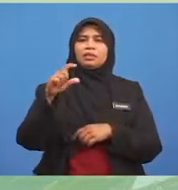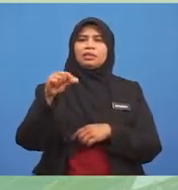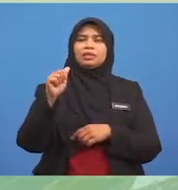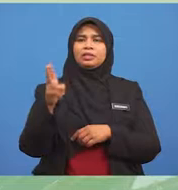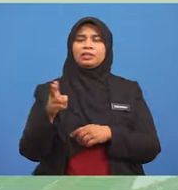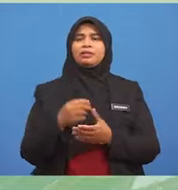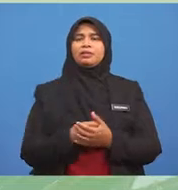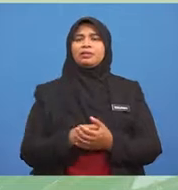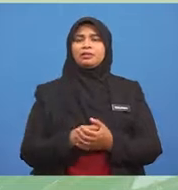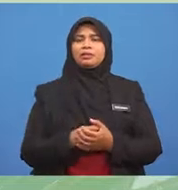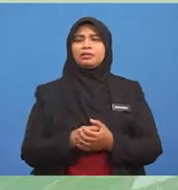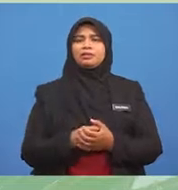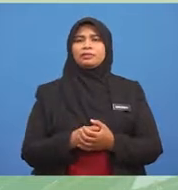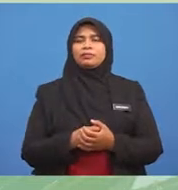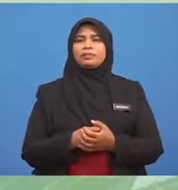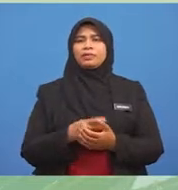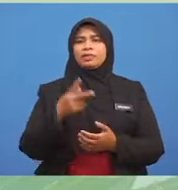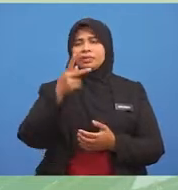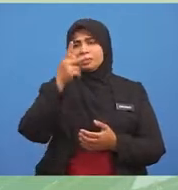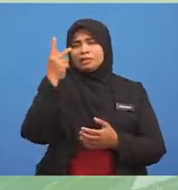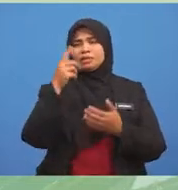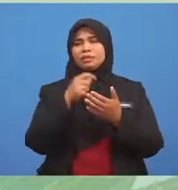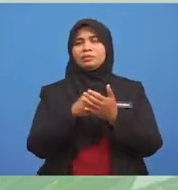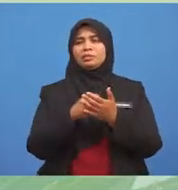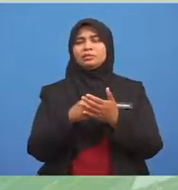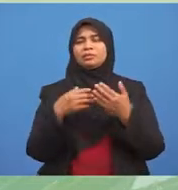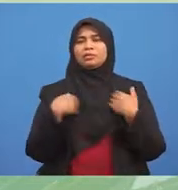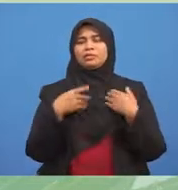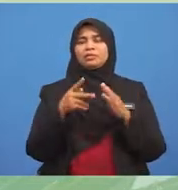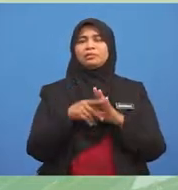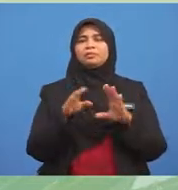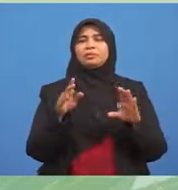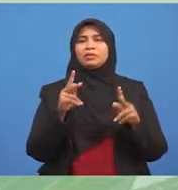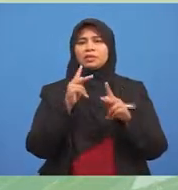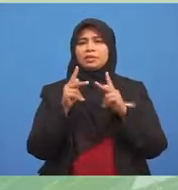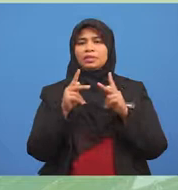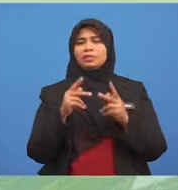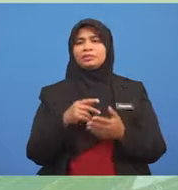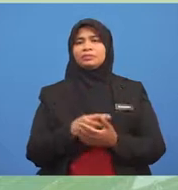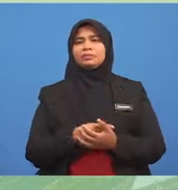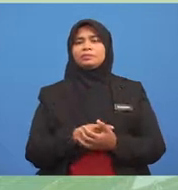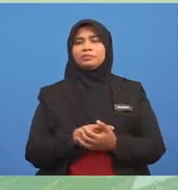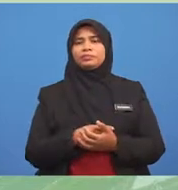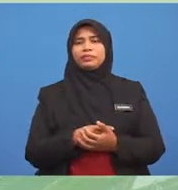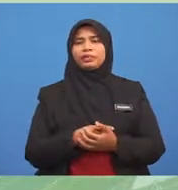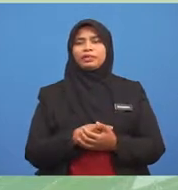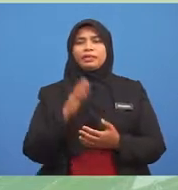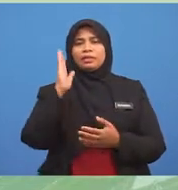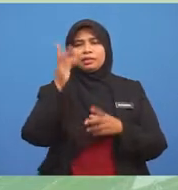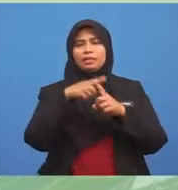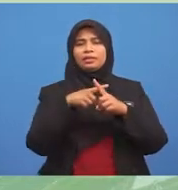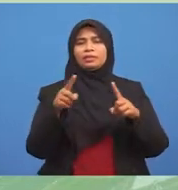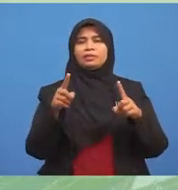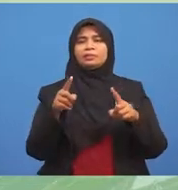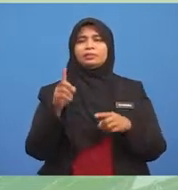terkeluar perkataan Allah kerana tiba-tiba ada sesuatu benda yang terjatuh. Akan tetapi